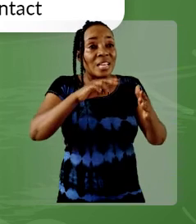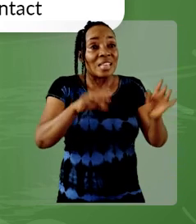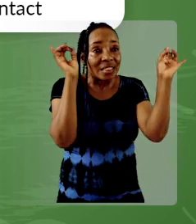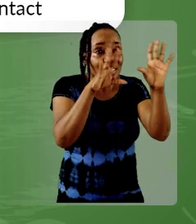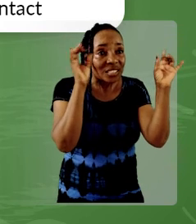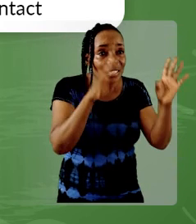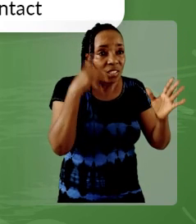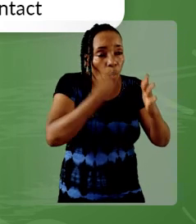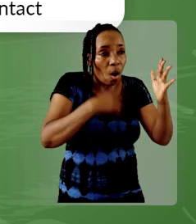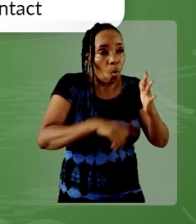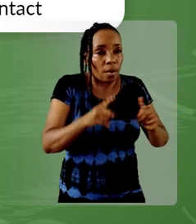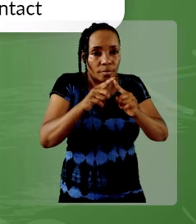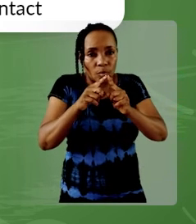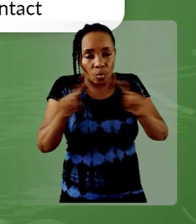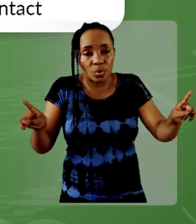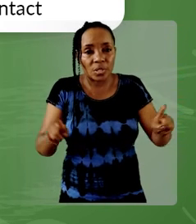l'électrocution,